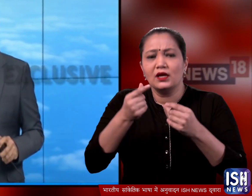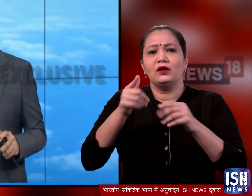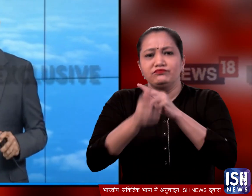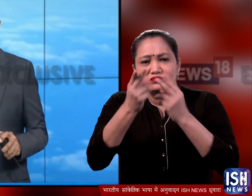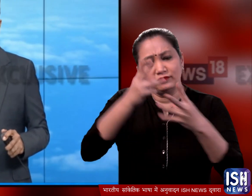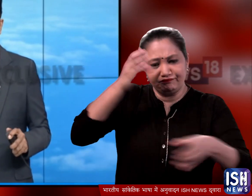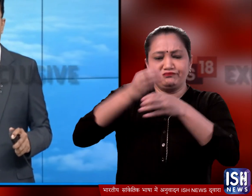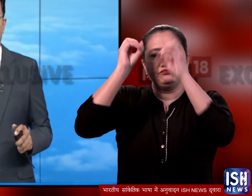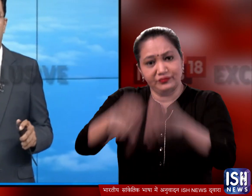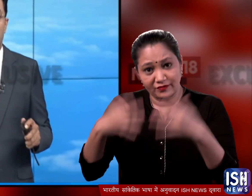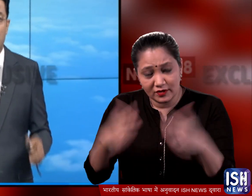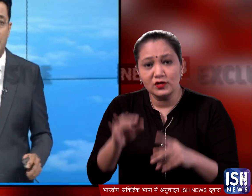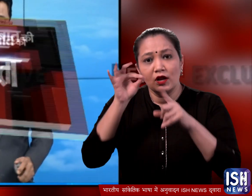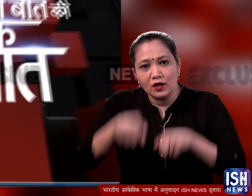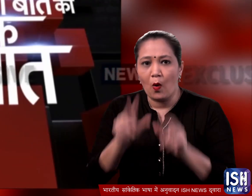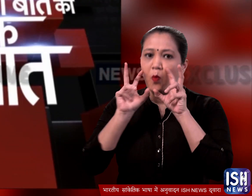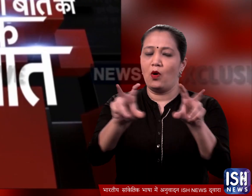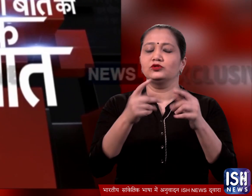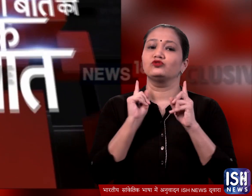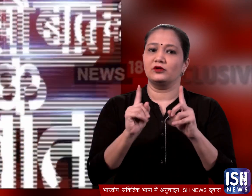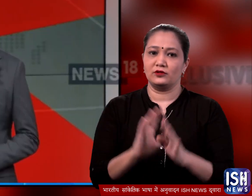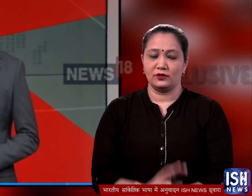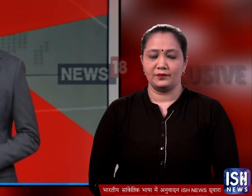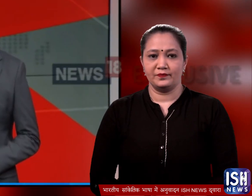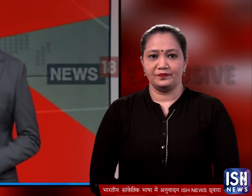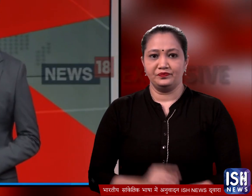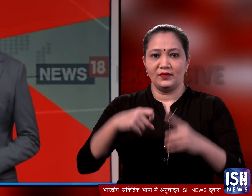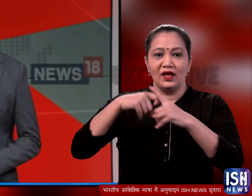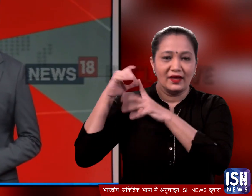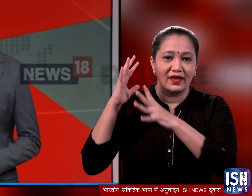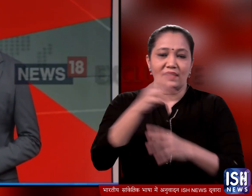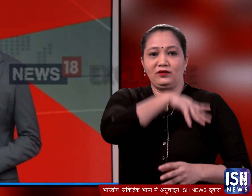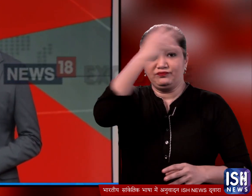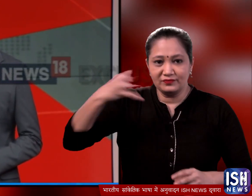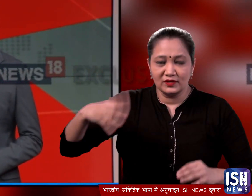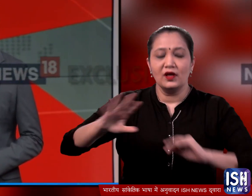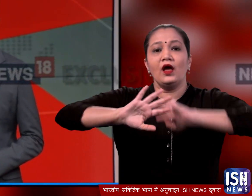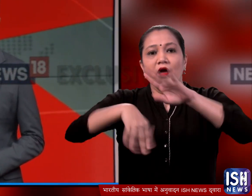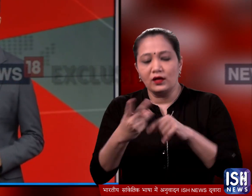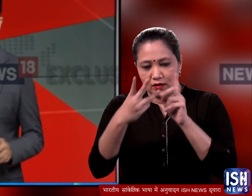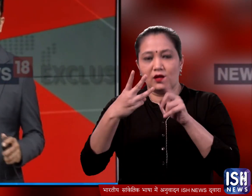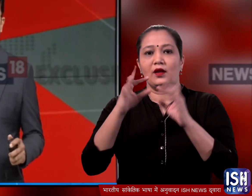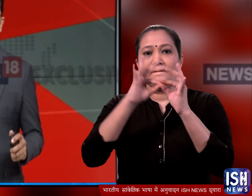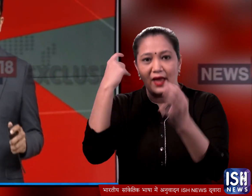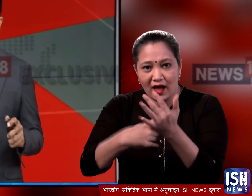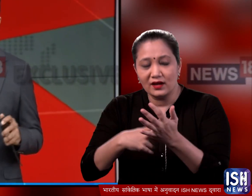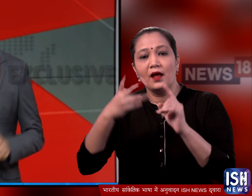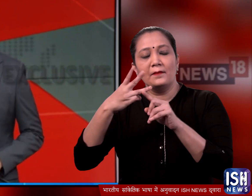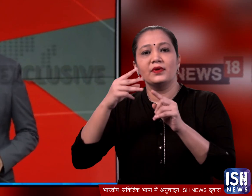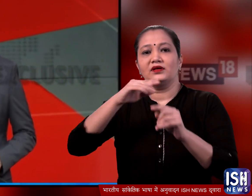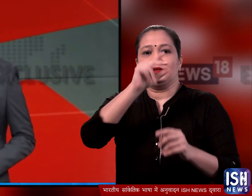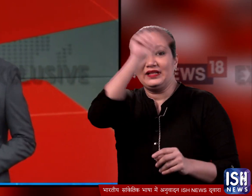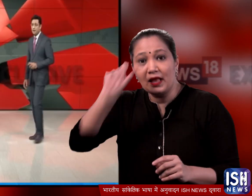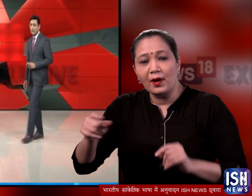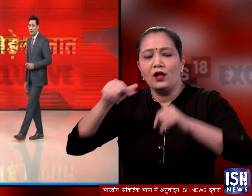वजह से सुरक्षा एजेंसियों को पंजाब में चौकन्ना कर दिया गया। केरल और उत्तराखंड के बाद बिहार और पड़ोसी देश नेपाल के कुछ जिलों में भी